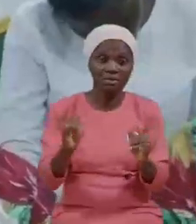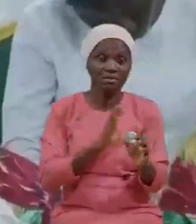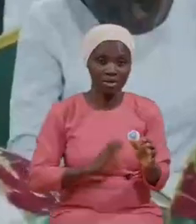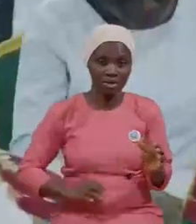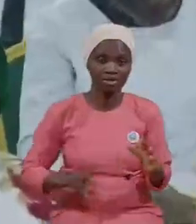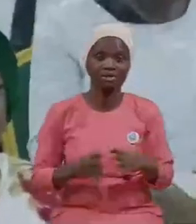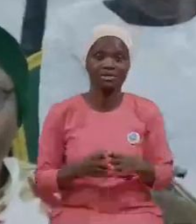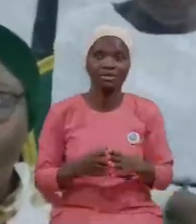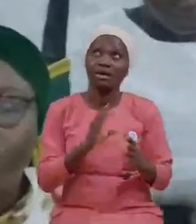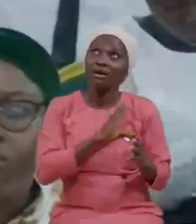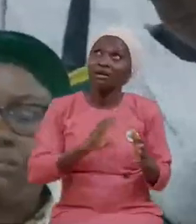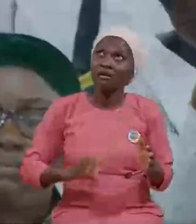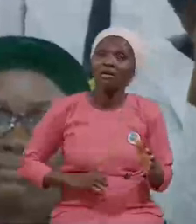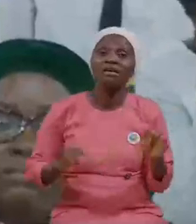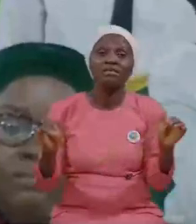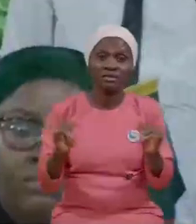Christ, le Christ qui sauve.